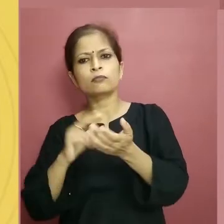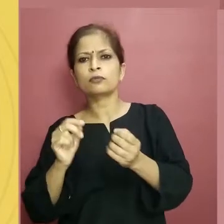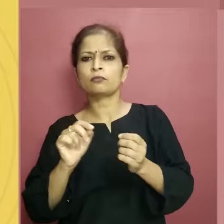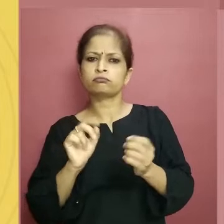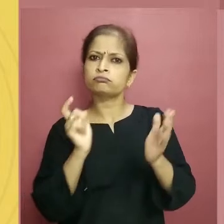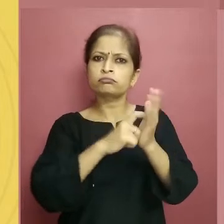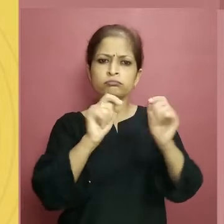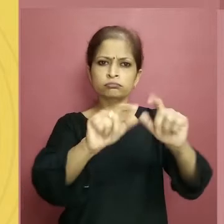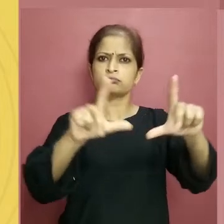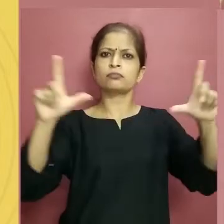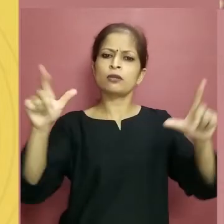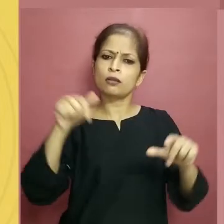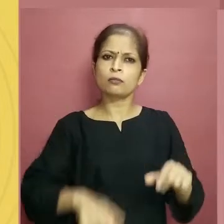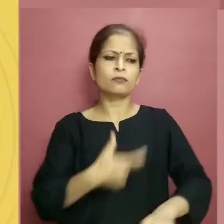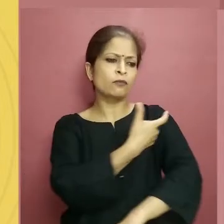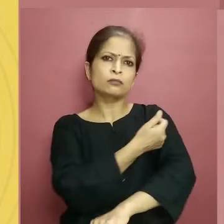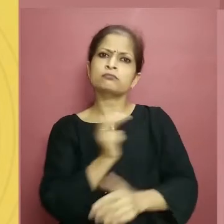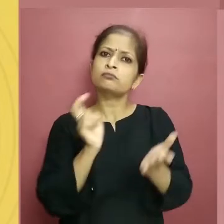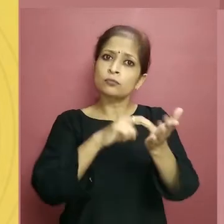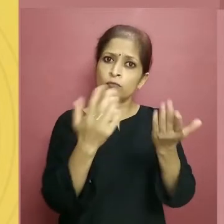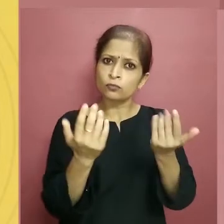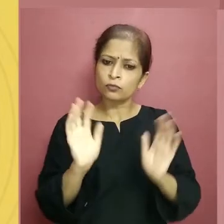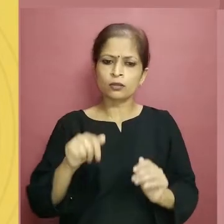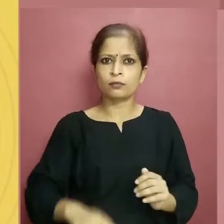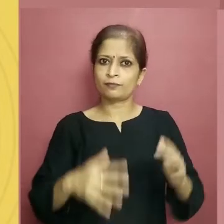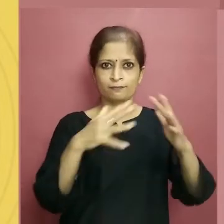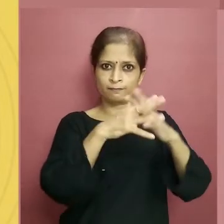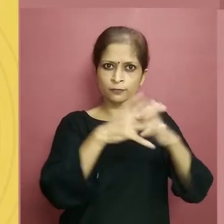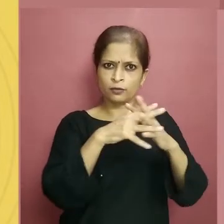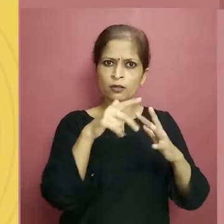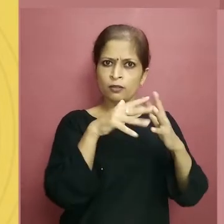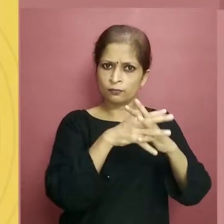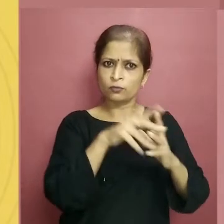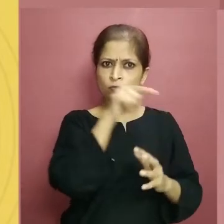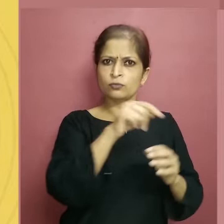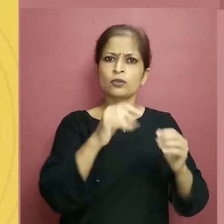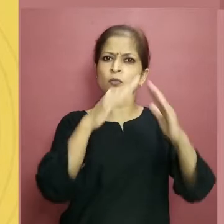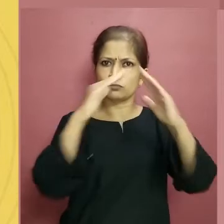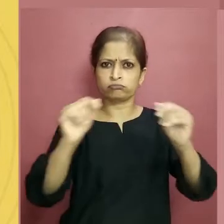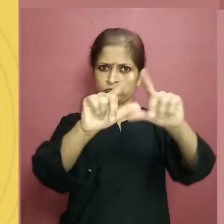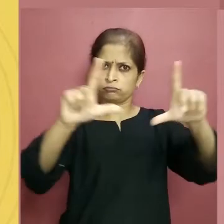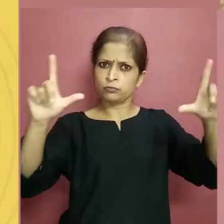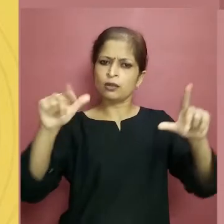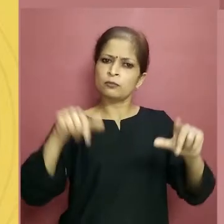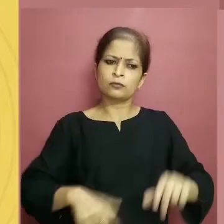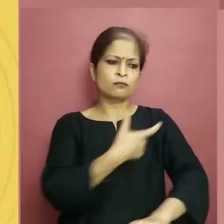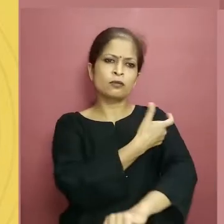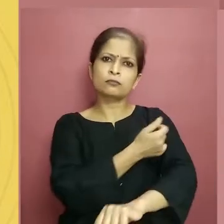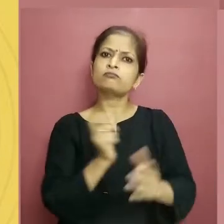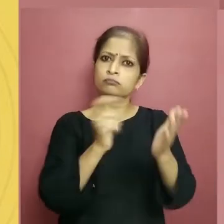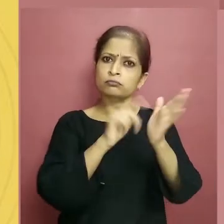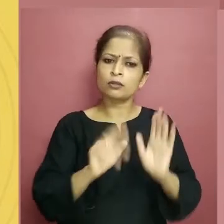www.cowin.gov.in पर जाकर होम पेज पर ही टीके के लिए रजिस्टर करवा सकते हो। इस वेबसाइट के होम पेज पर ही विकल्प मौजूद